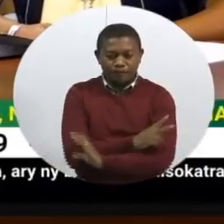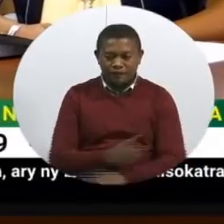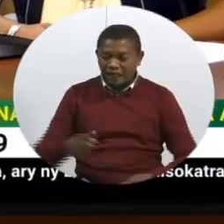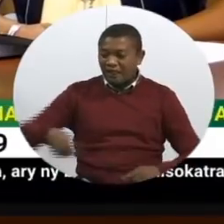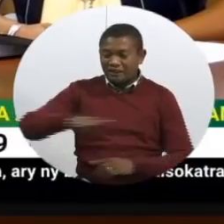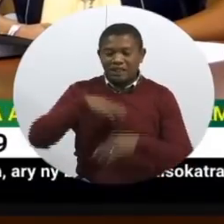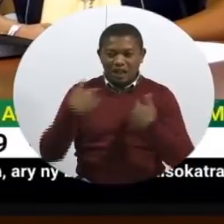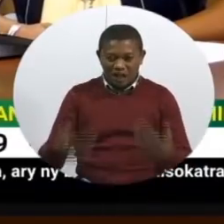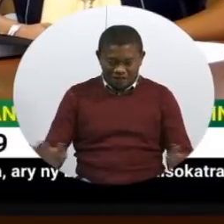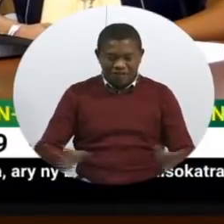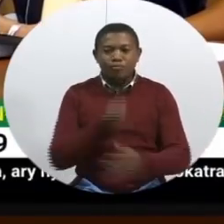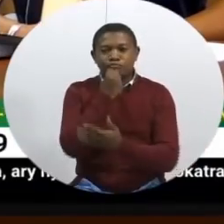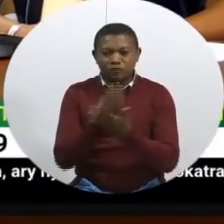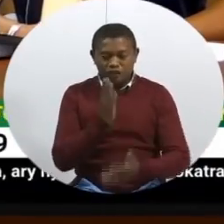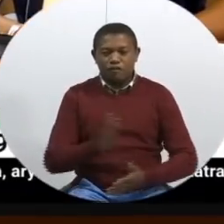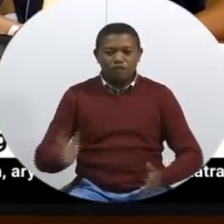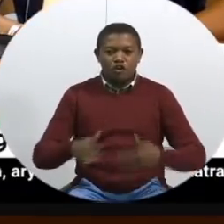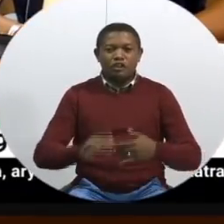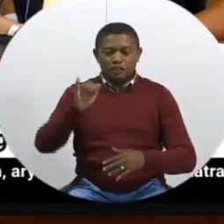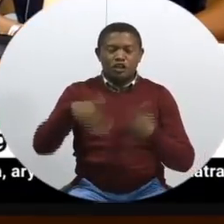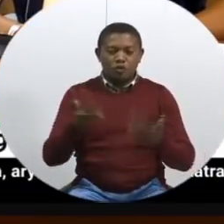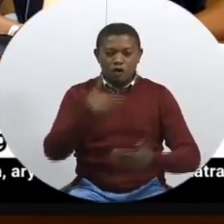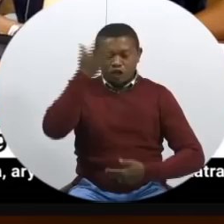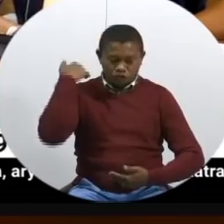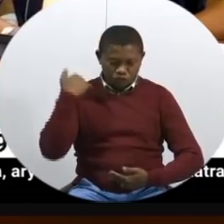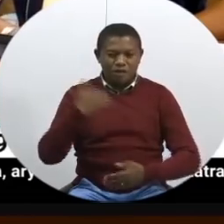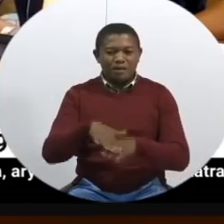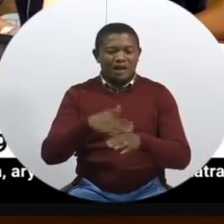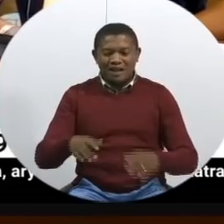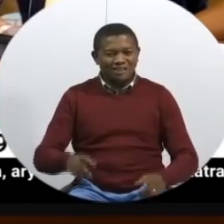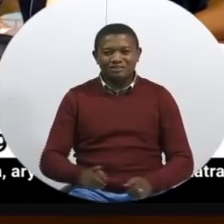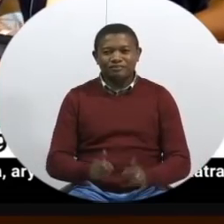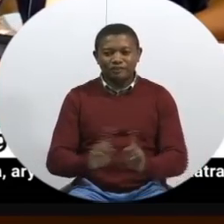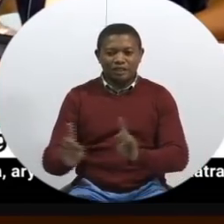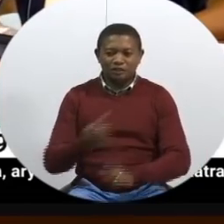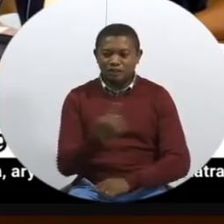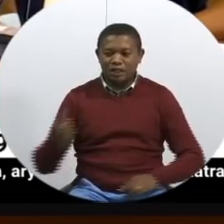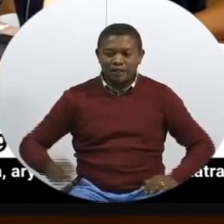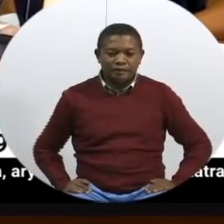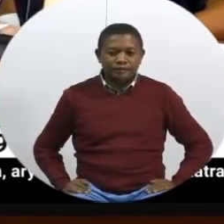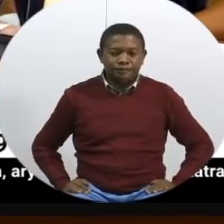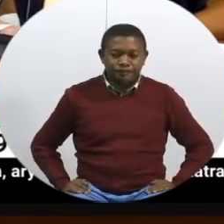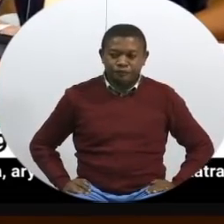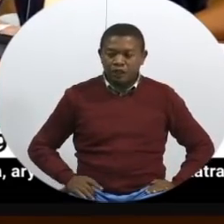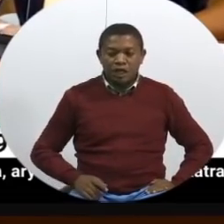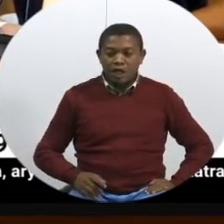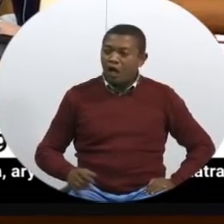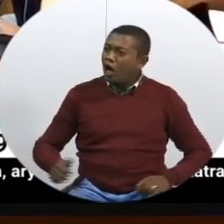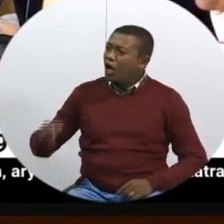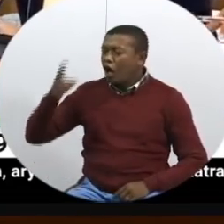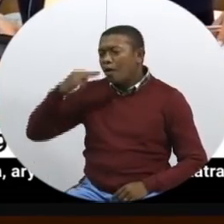mampita vaovao fa indrindra manome toromarika ho an'ny vahoaka malagasy tsy vakivolo. Andry Matofilo, androany a, androany